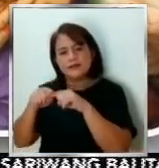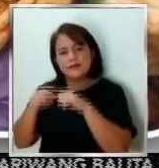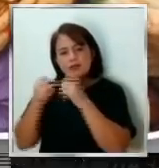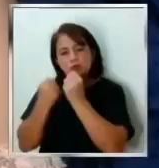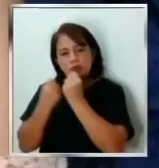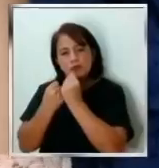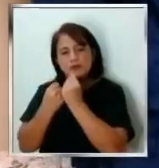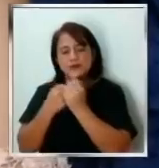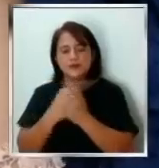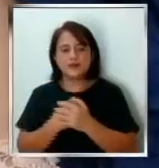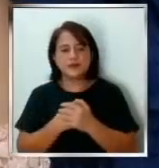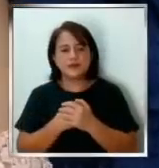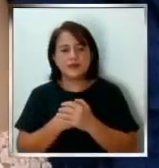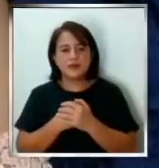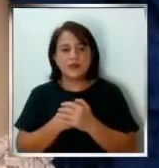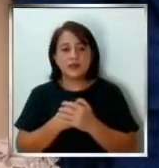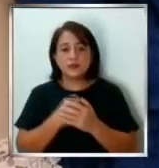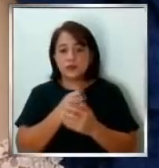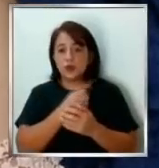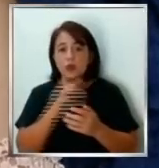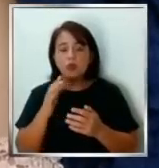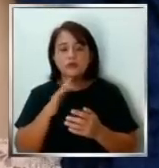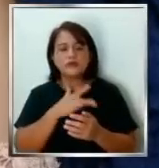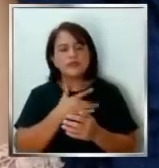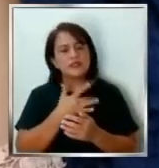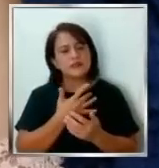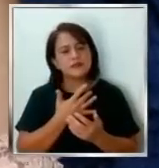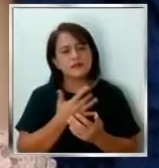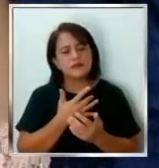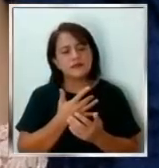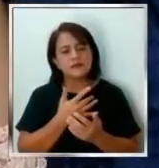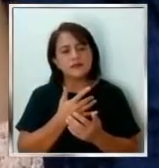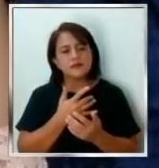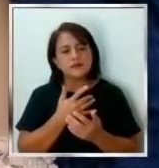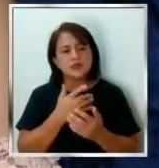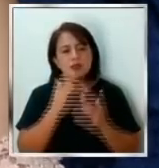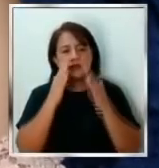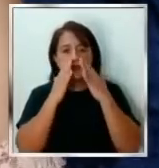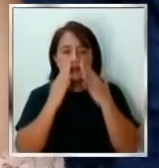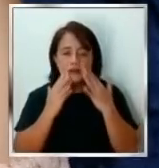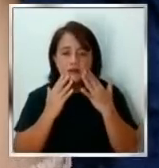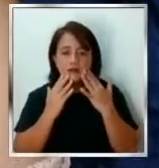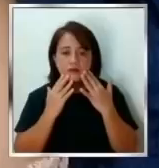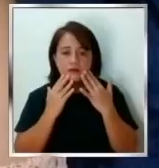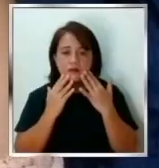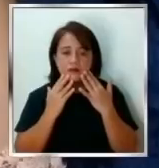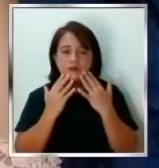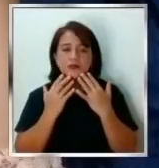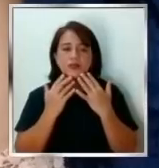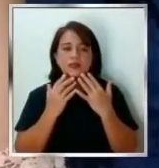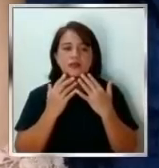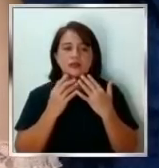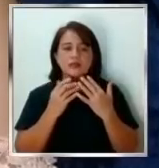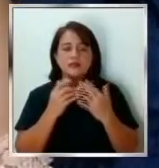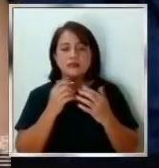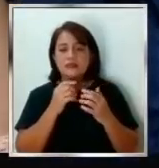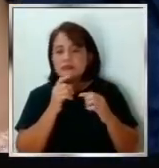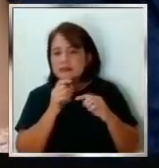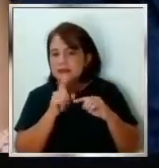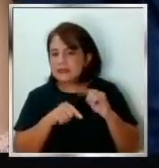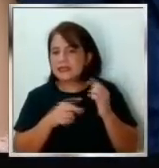Sa lahat ng nakakaramdam ng lungkot at hindi makabangon sa panahon